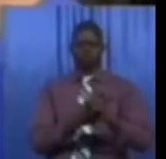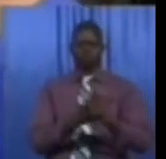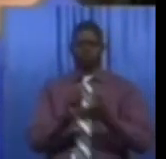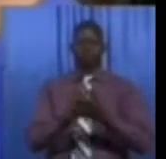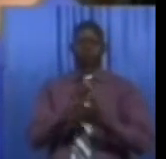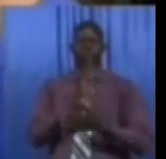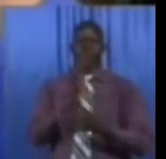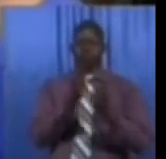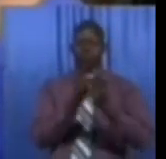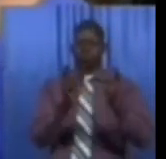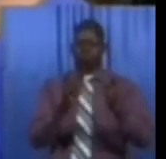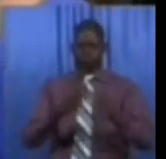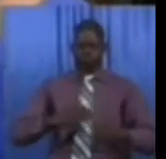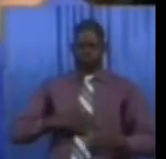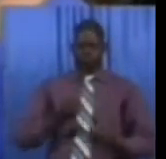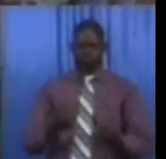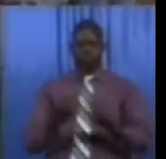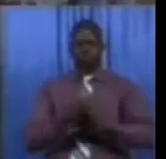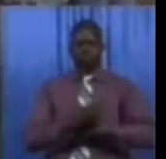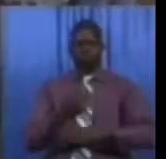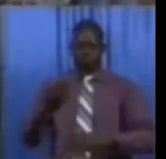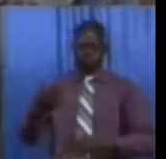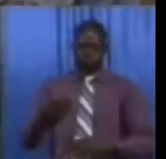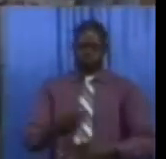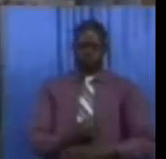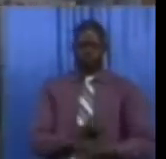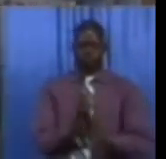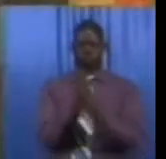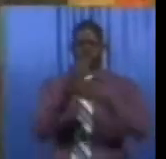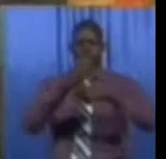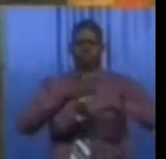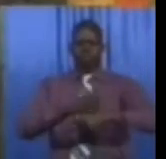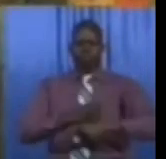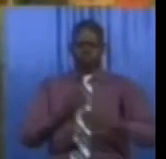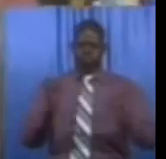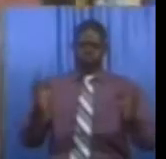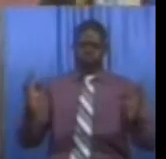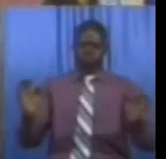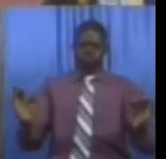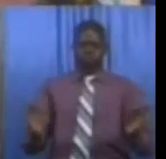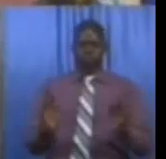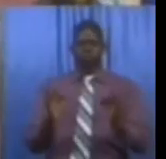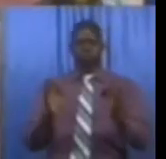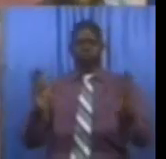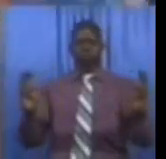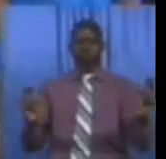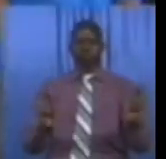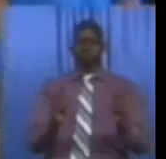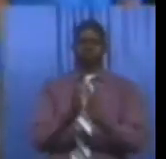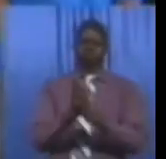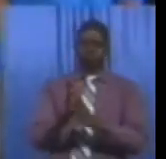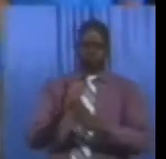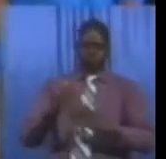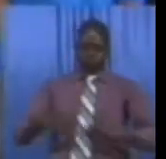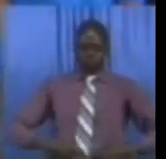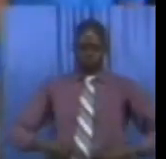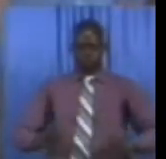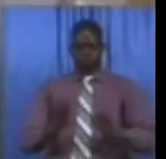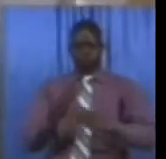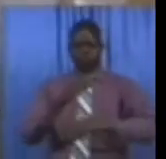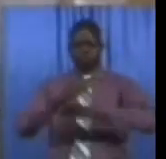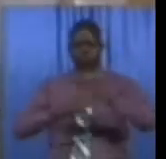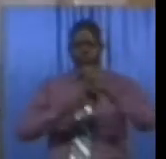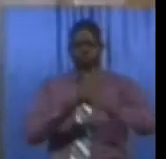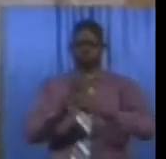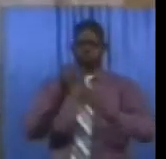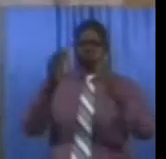grande joie pour nous aujourd'hui de les recevoir. Cette initiative de célébrer Noël en différé est de la jeune chambre internationale Ouaga